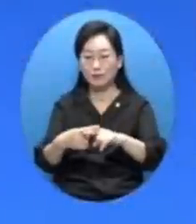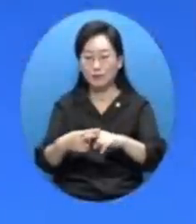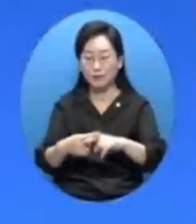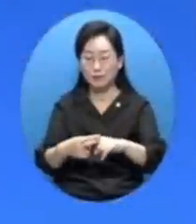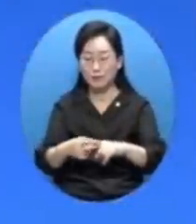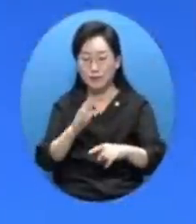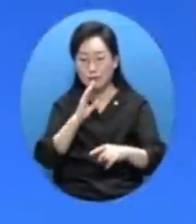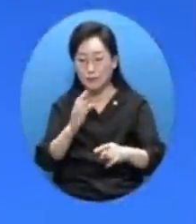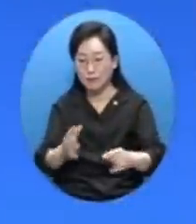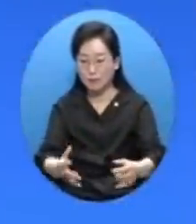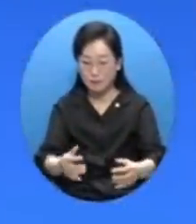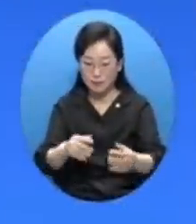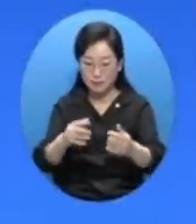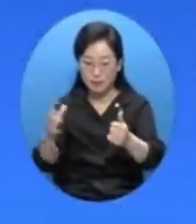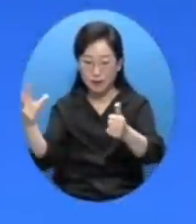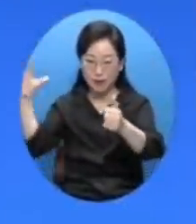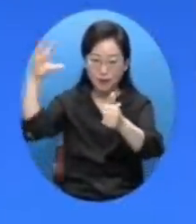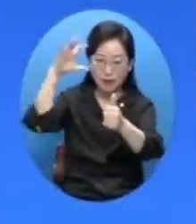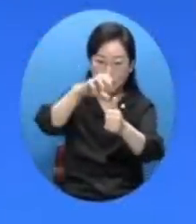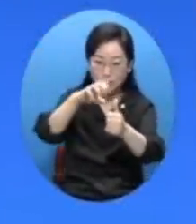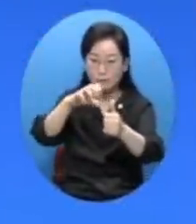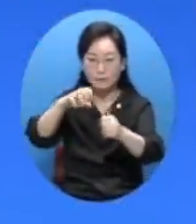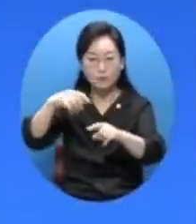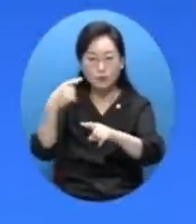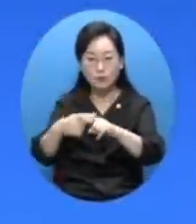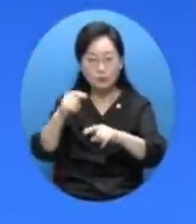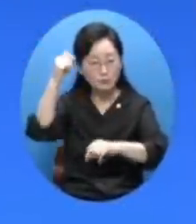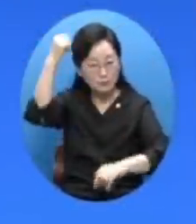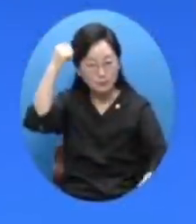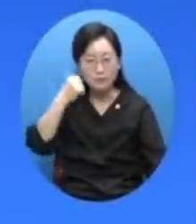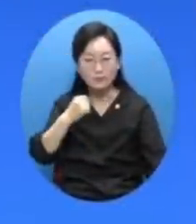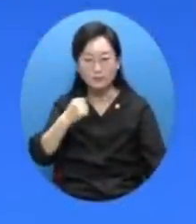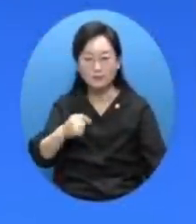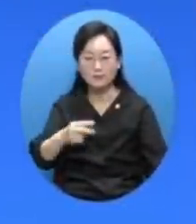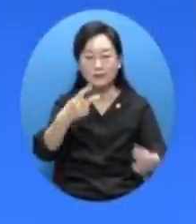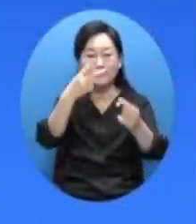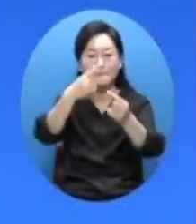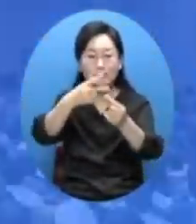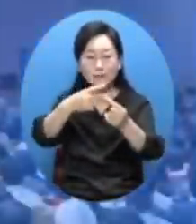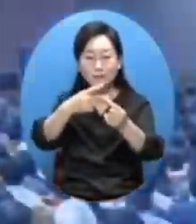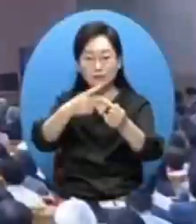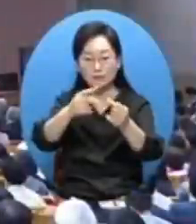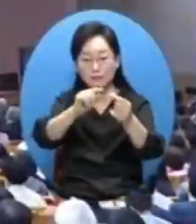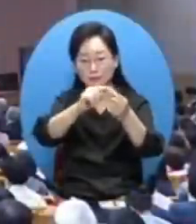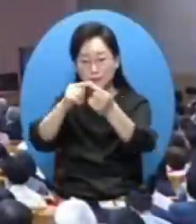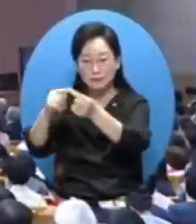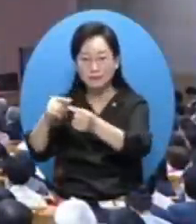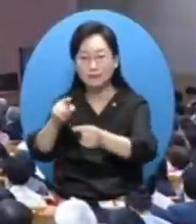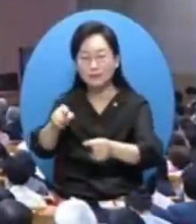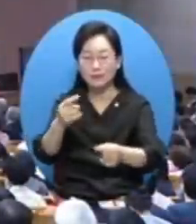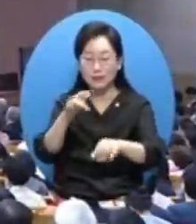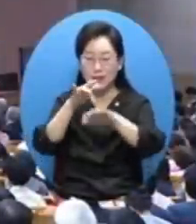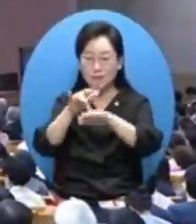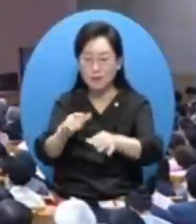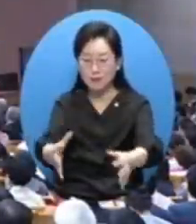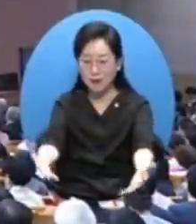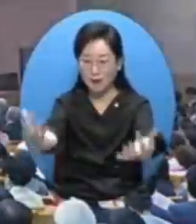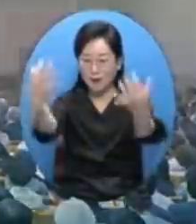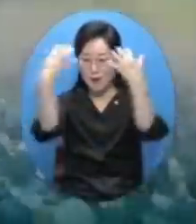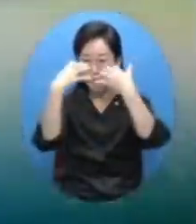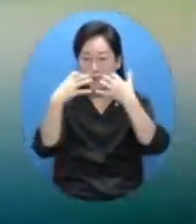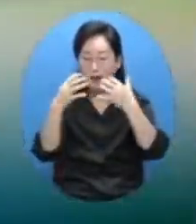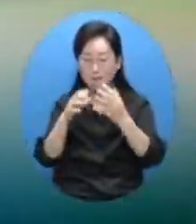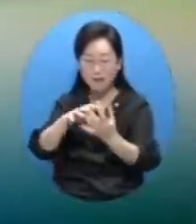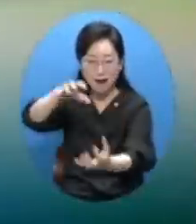삼키면서 자기를 달려오는 것 같은 모습을 보면서 2절을 가사를 짓습니다 점막에는 우리를 삼키려고 입